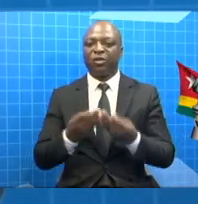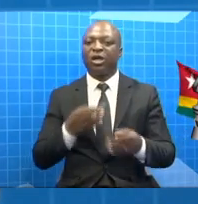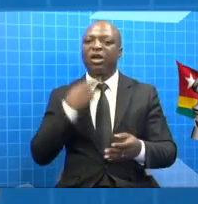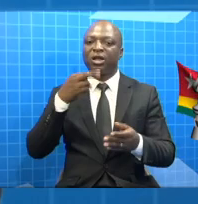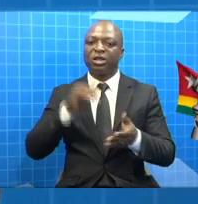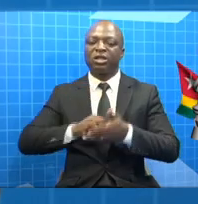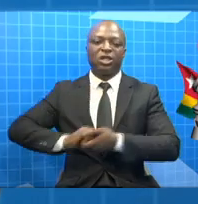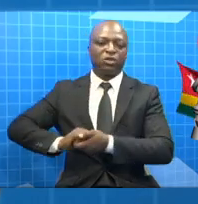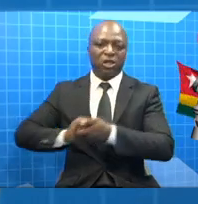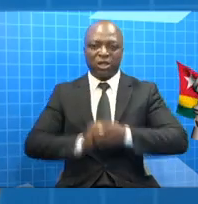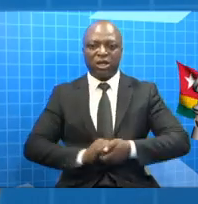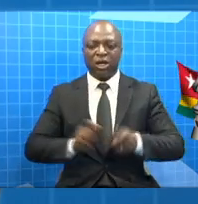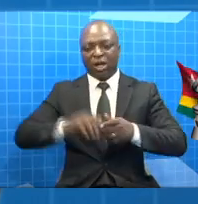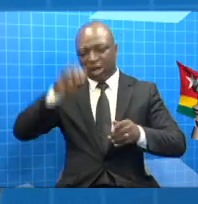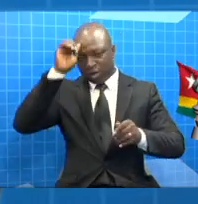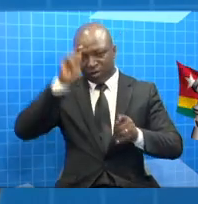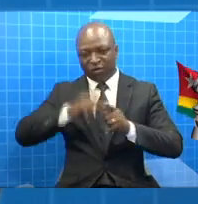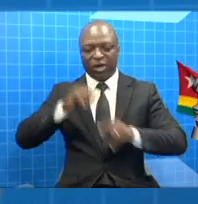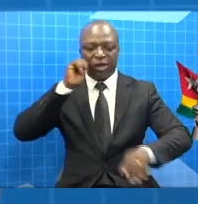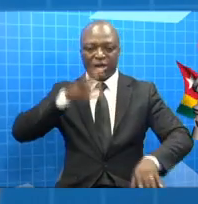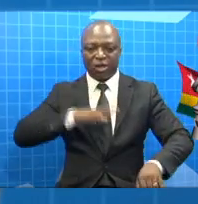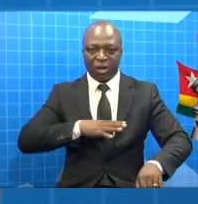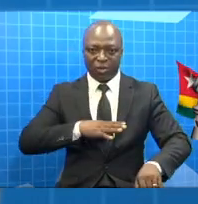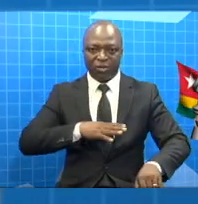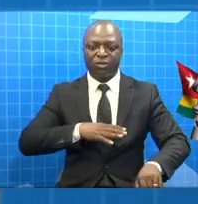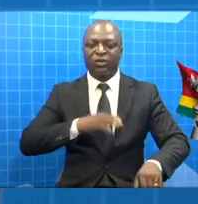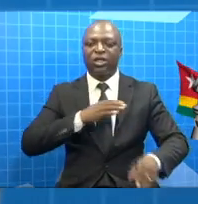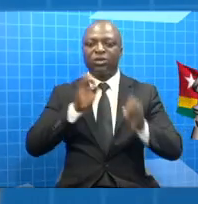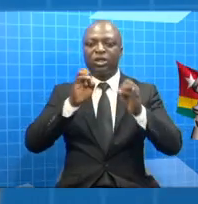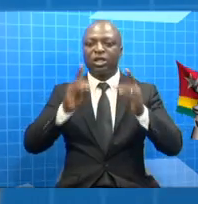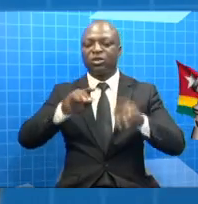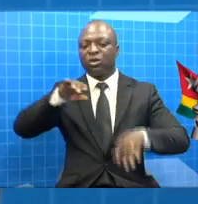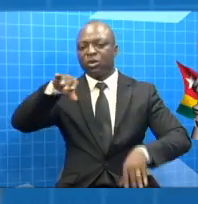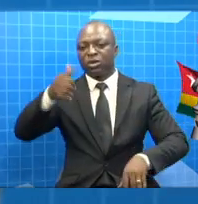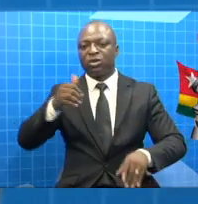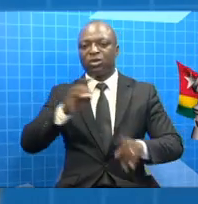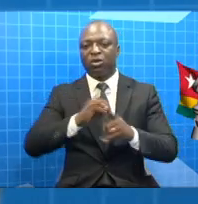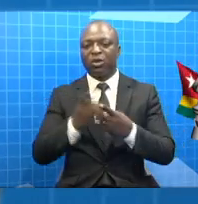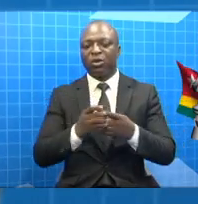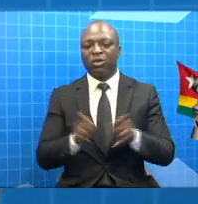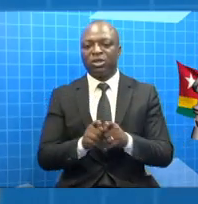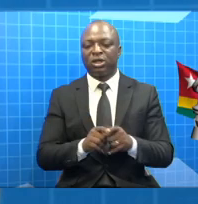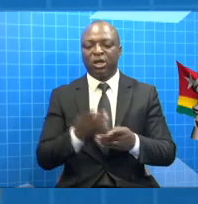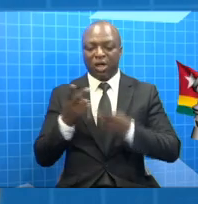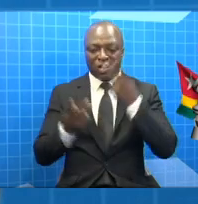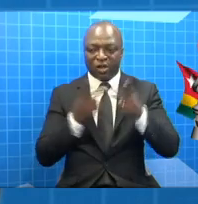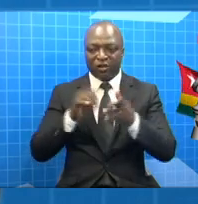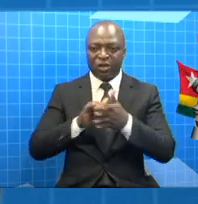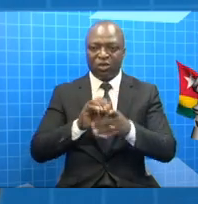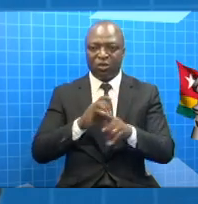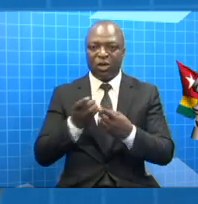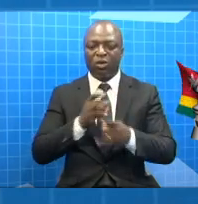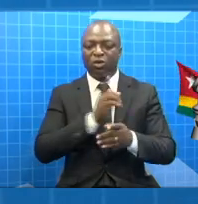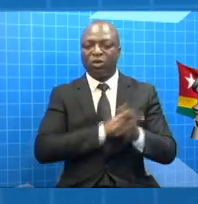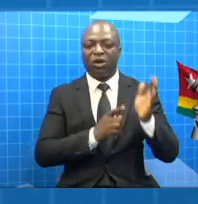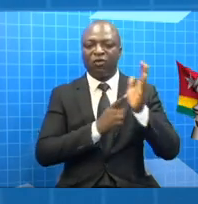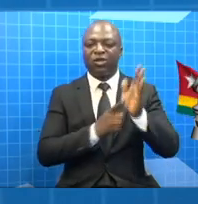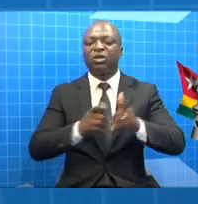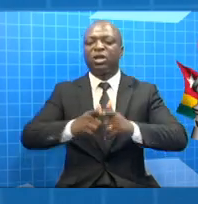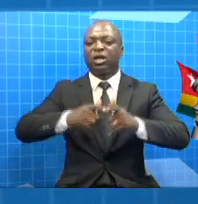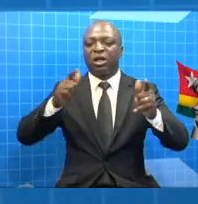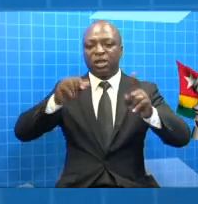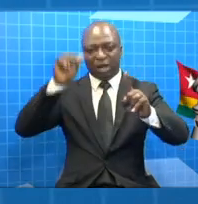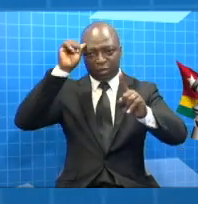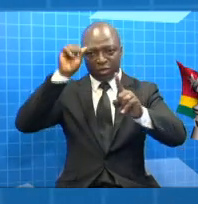réitère sa solidarité à leurs frères d'armes. L'éducation, autre domaine visité. Nous retenons que dans ce domaine, le Togo affiche une grande